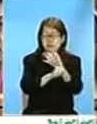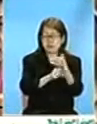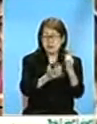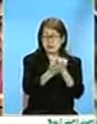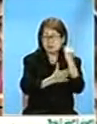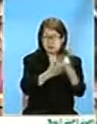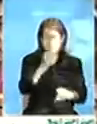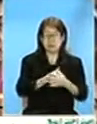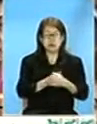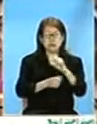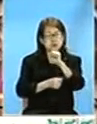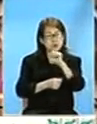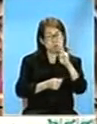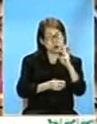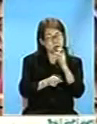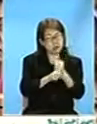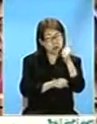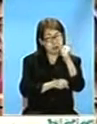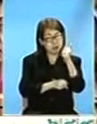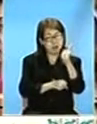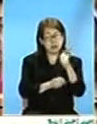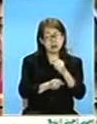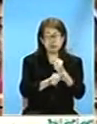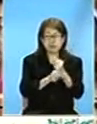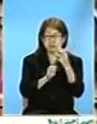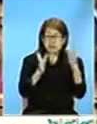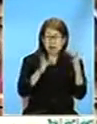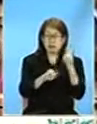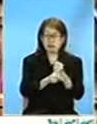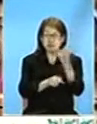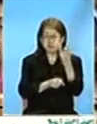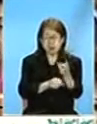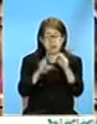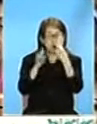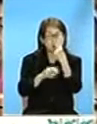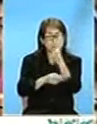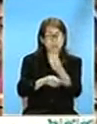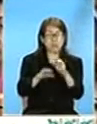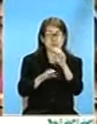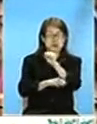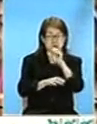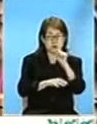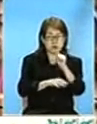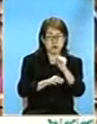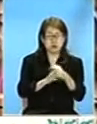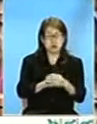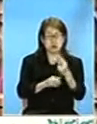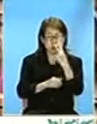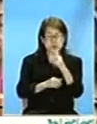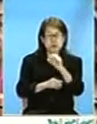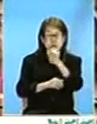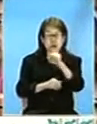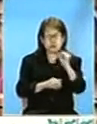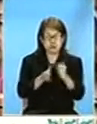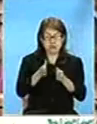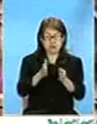สว.ทำได้มากน้อยแค่ไหนครับก็ไปเปรียบเทียบกับส.ส.สิ สสเป็นฝ่ายนิติบัญญัติก็ท